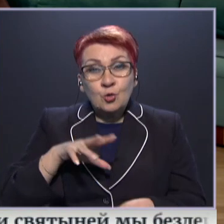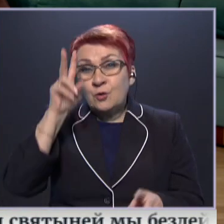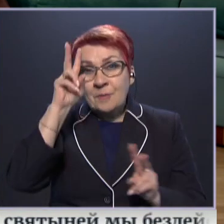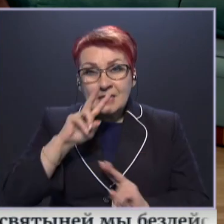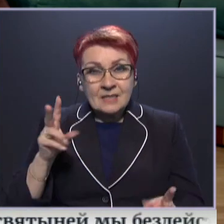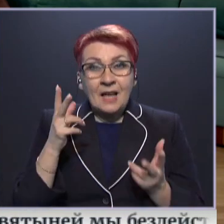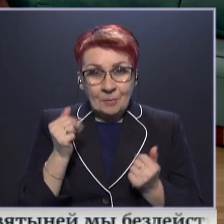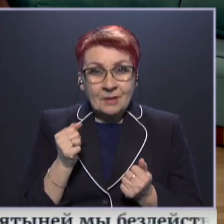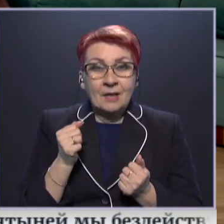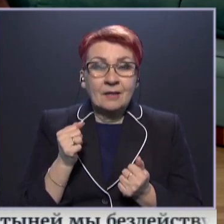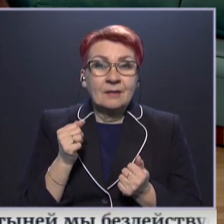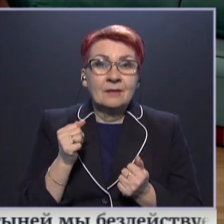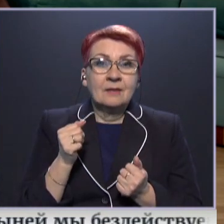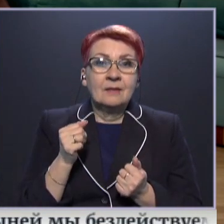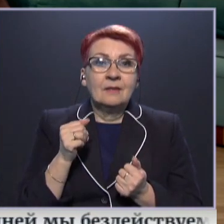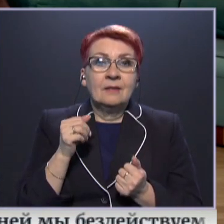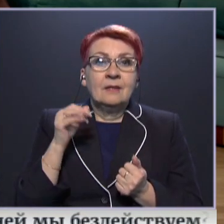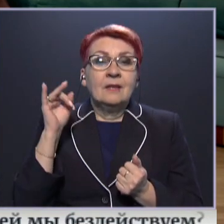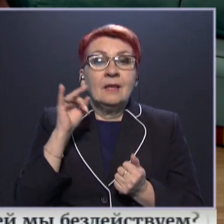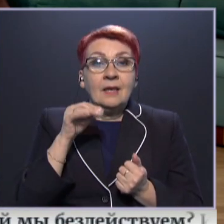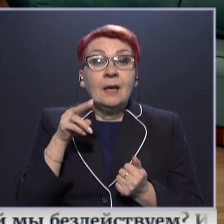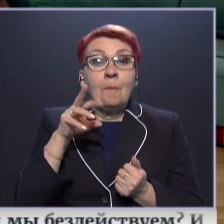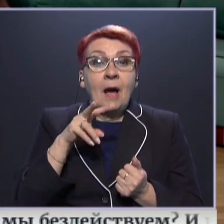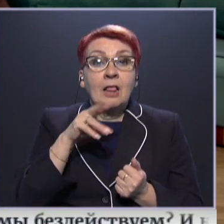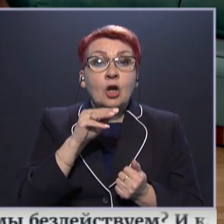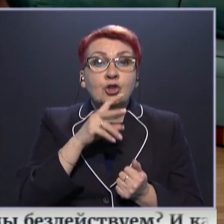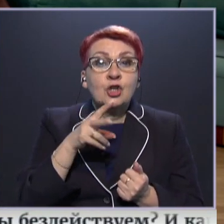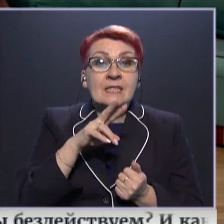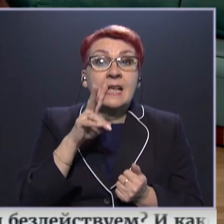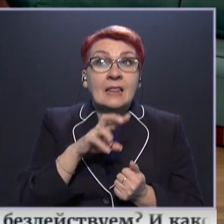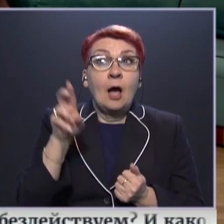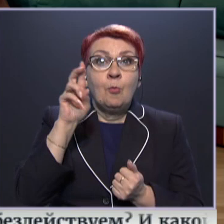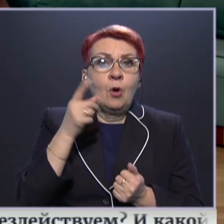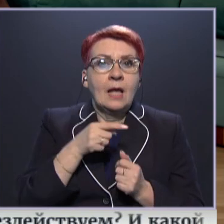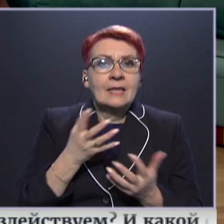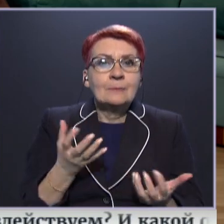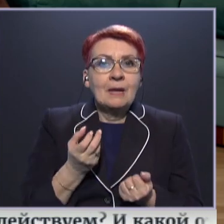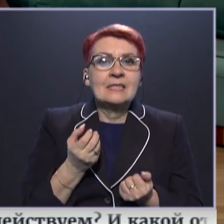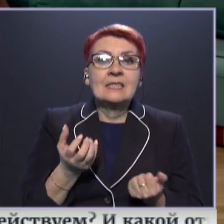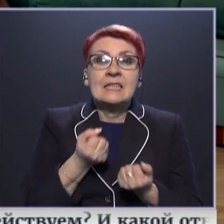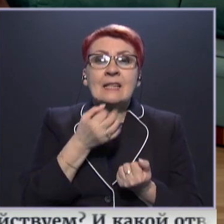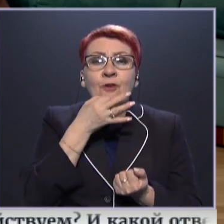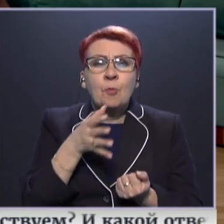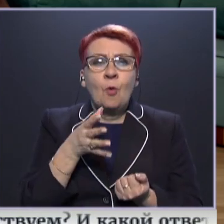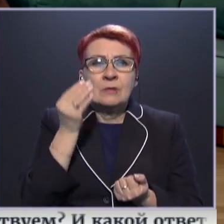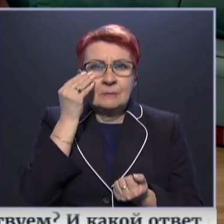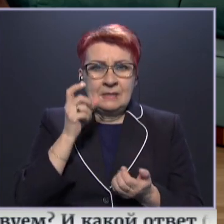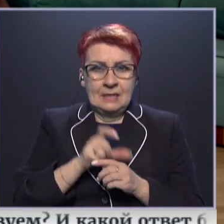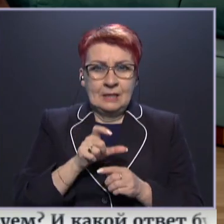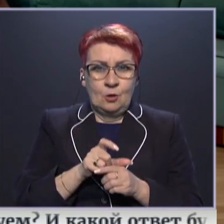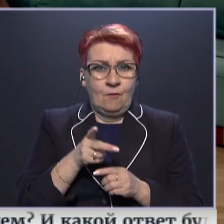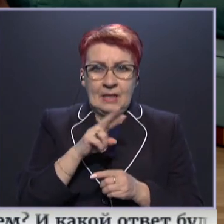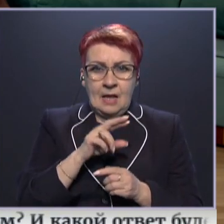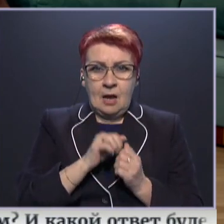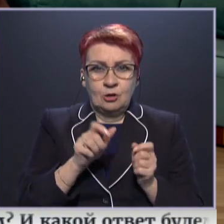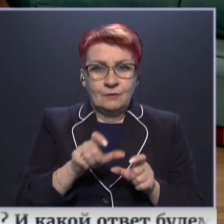Вот. И поэтому положиться на Него действительно это, вот, в общем, для человека спасительно в любом смысле слова. Потому что даже и не